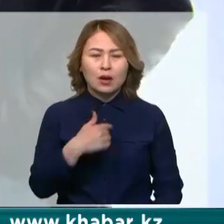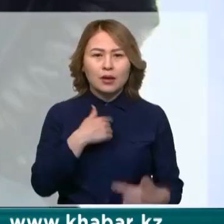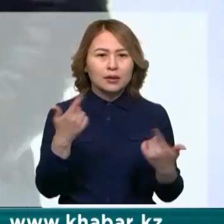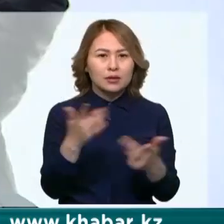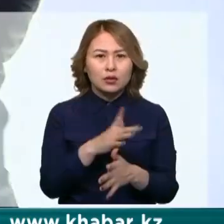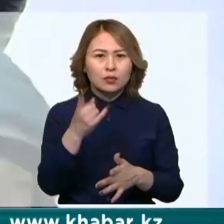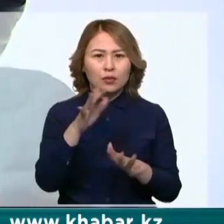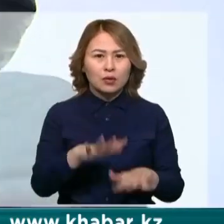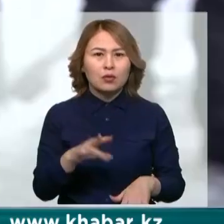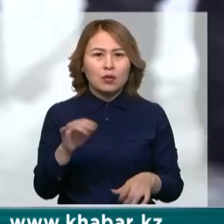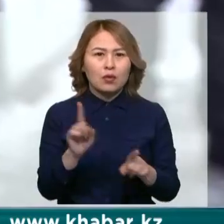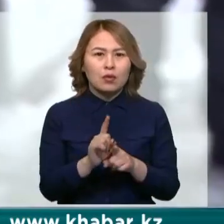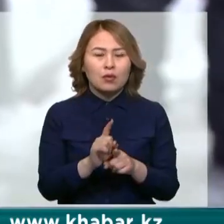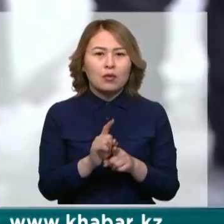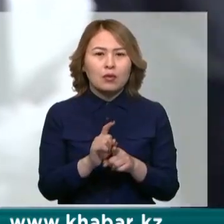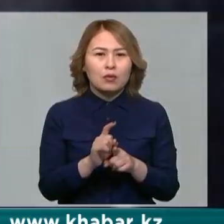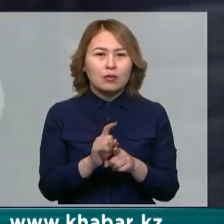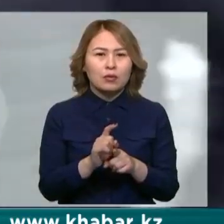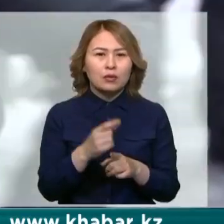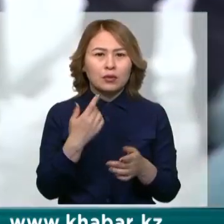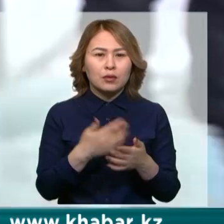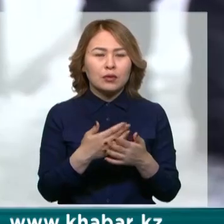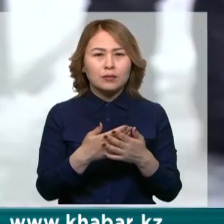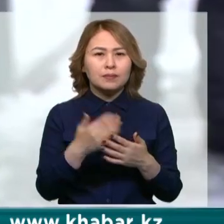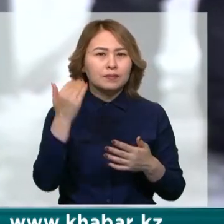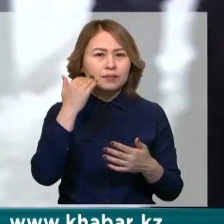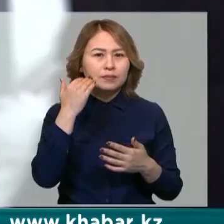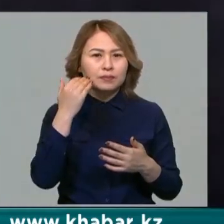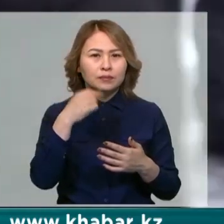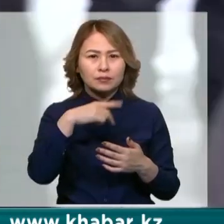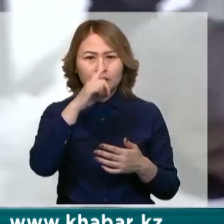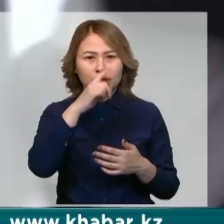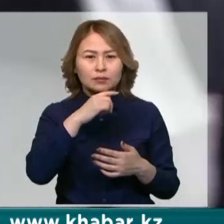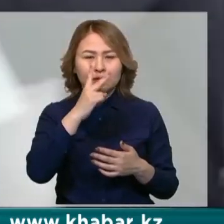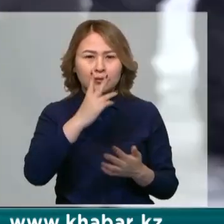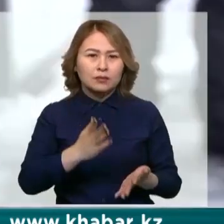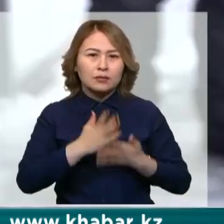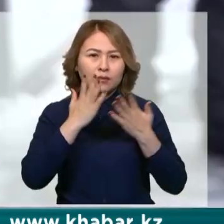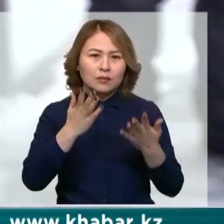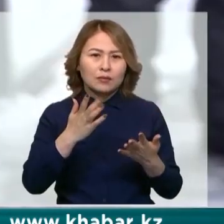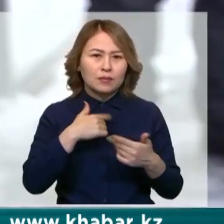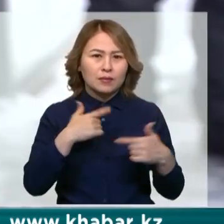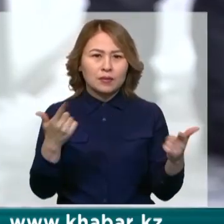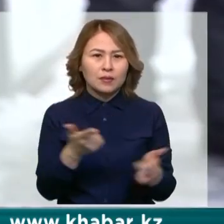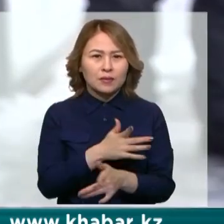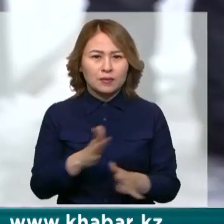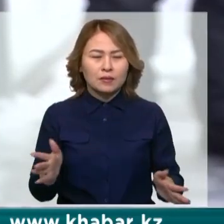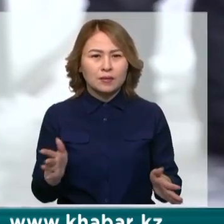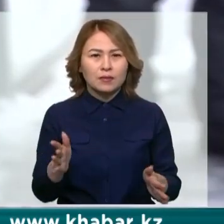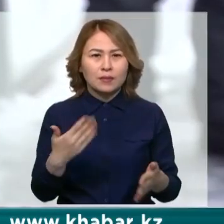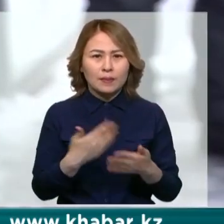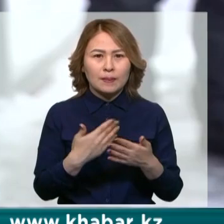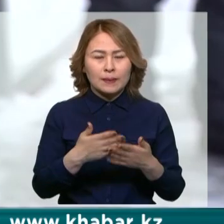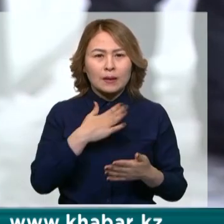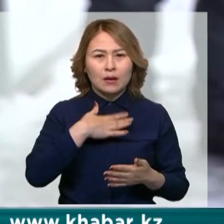Бірақ бесінші орындарда тұр. Негізі неге негізден байтқан түсініксіз, мен оған расын айтсам келісе алмаймын. Себебі